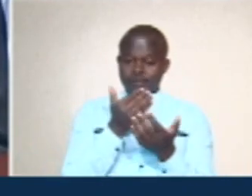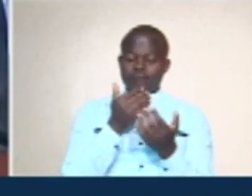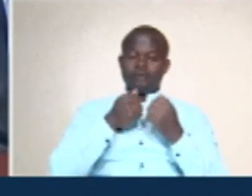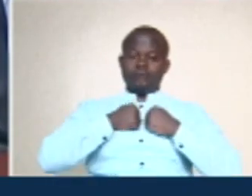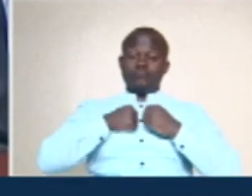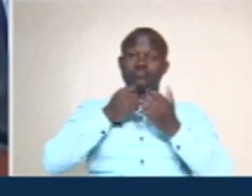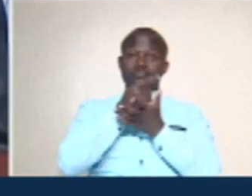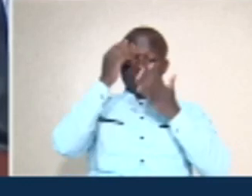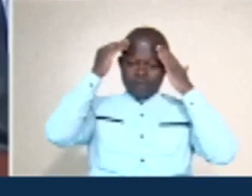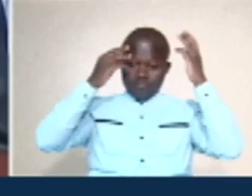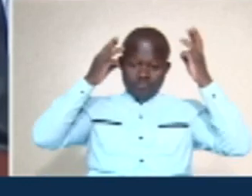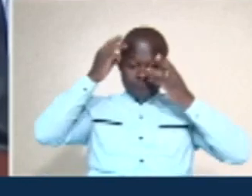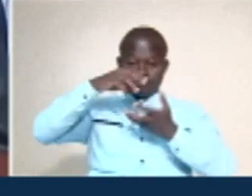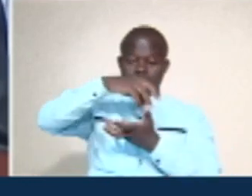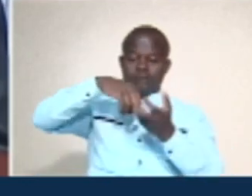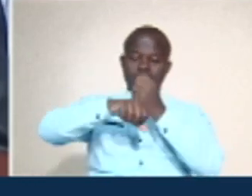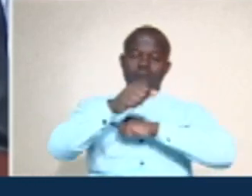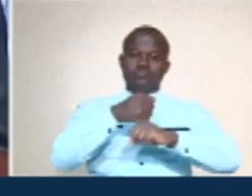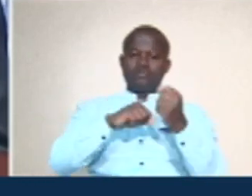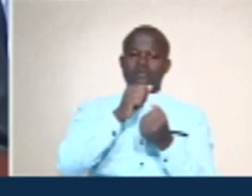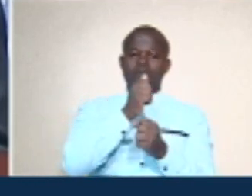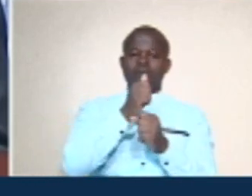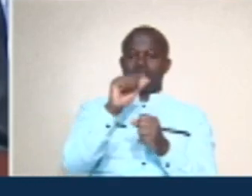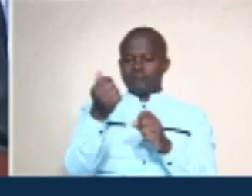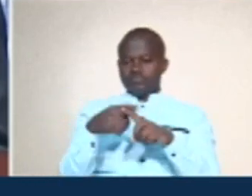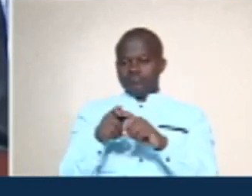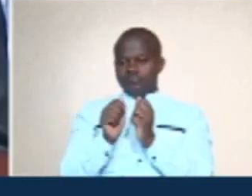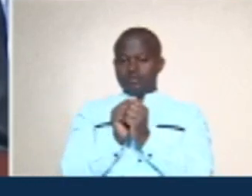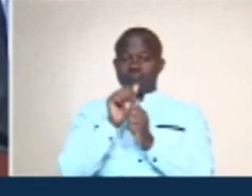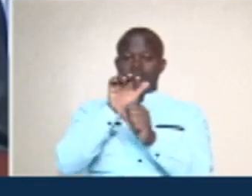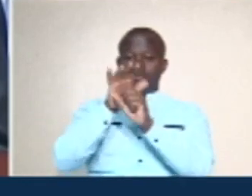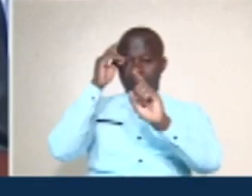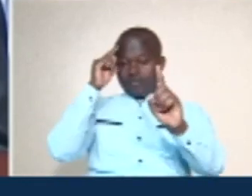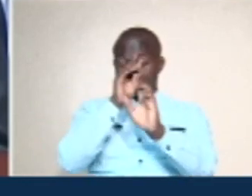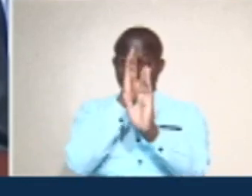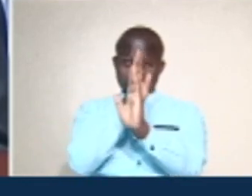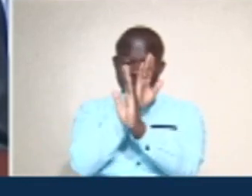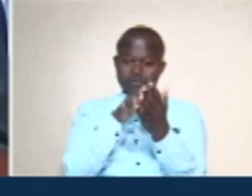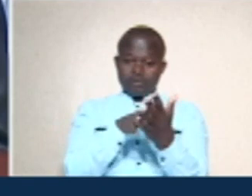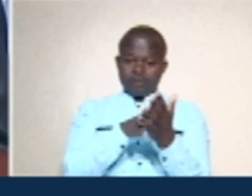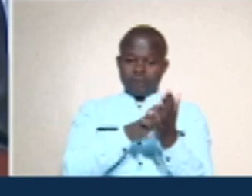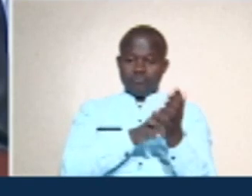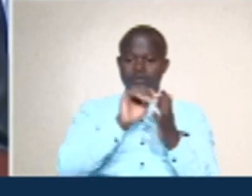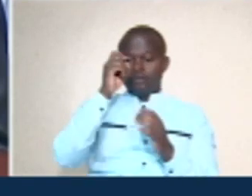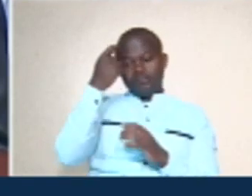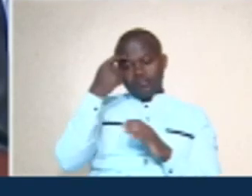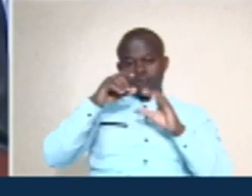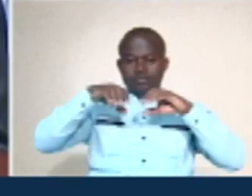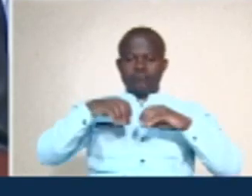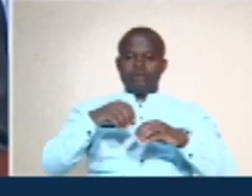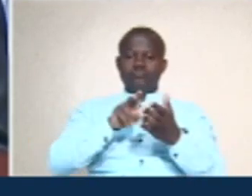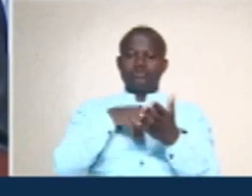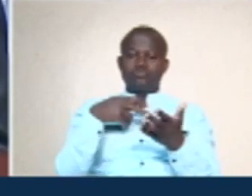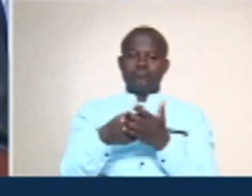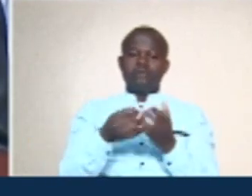rutewe impungenge no kwivanga gukorwa na bimwe mu bihugu by'amahanga hanini biba bigamije guhishira intege nke za leta ya Congo zo